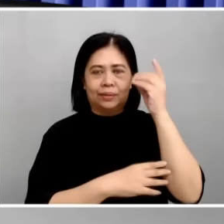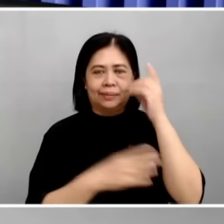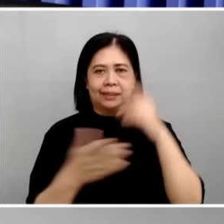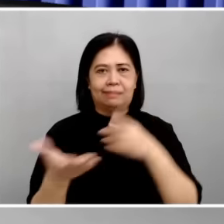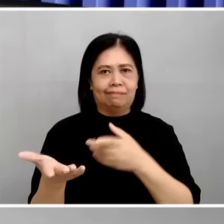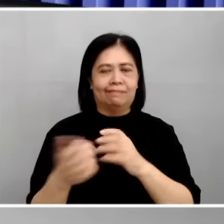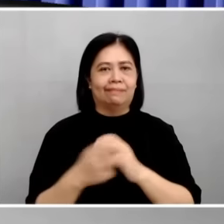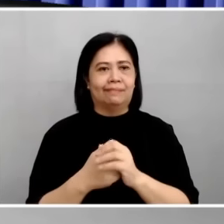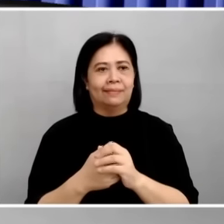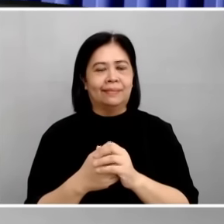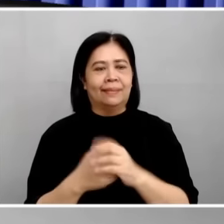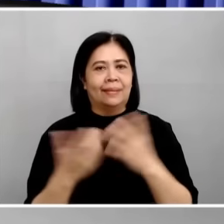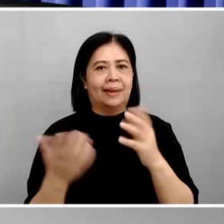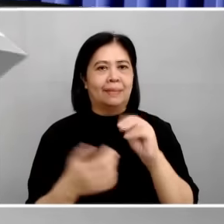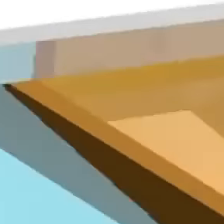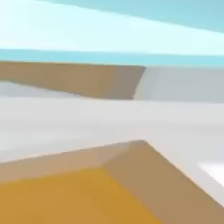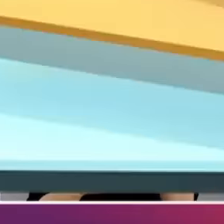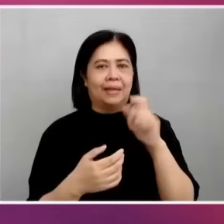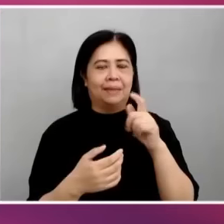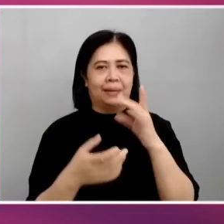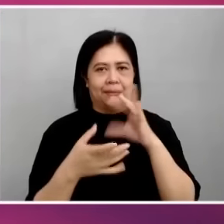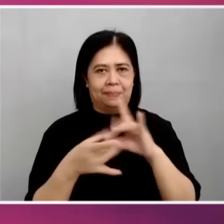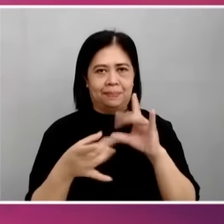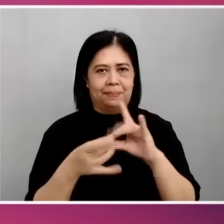Nagpapatrol, MJ Felipe.